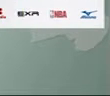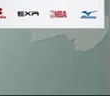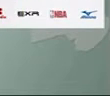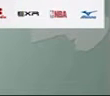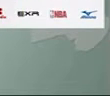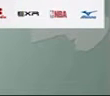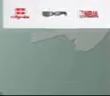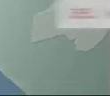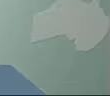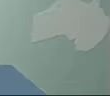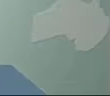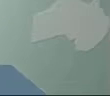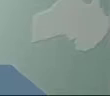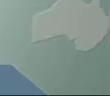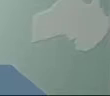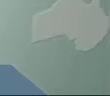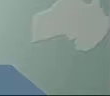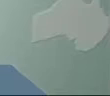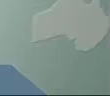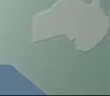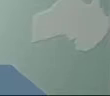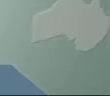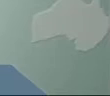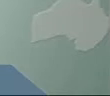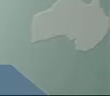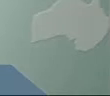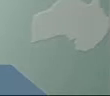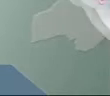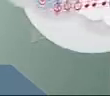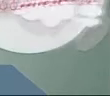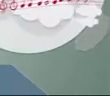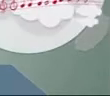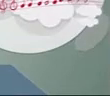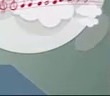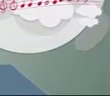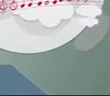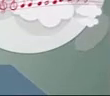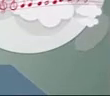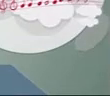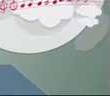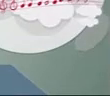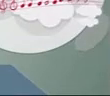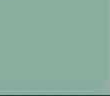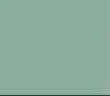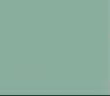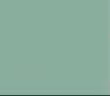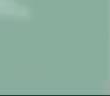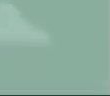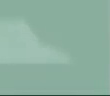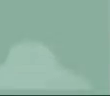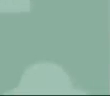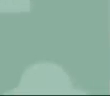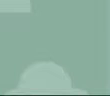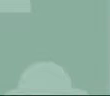kunda yurtimizda chet el investitsiyalari hisobidan qiymati 23 milliard AQSh dollari miqdordagi iqtisodiyotning